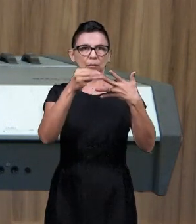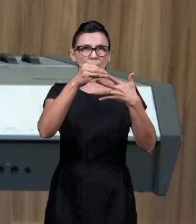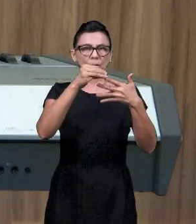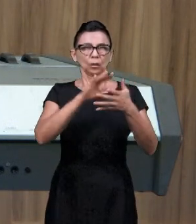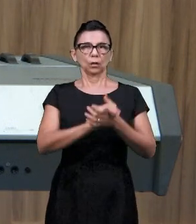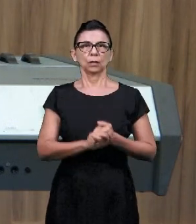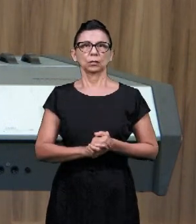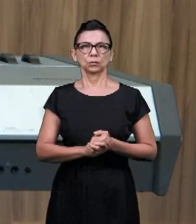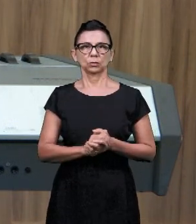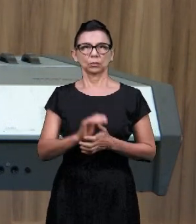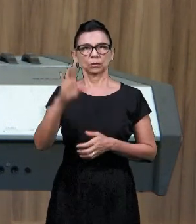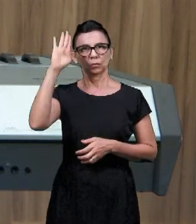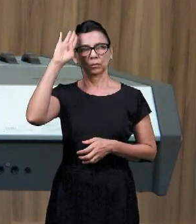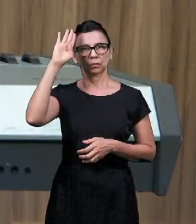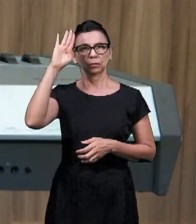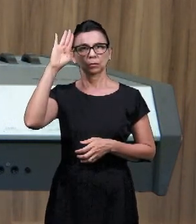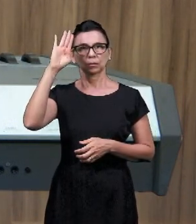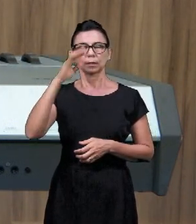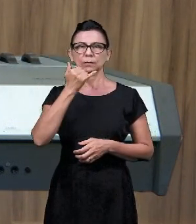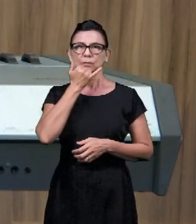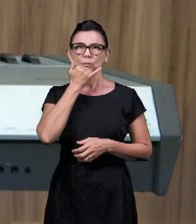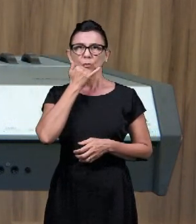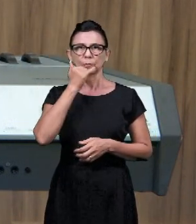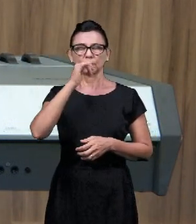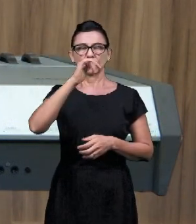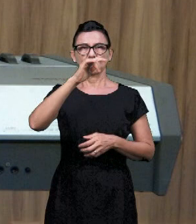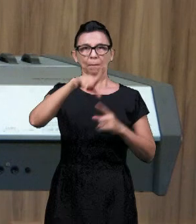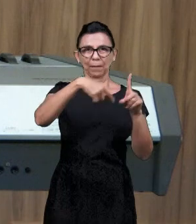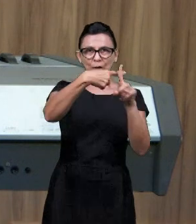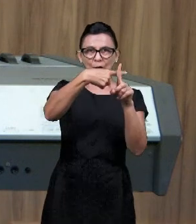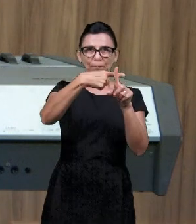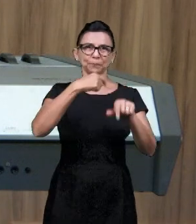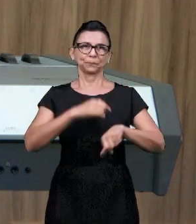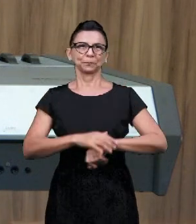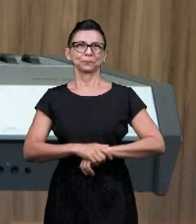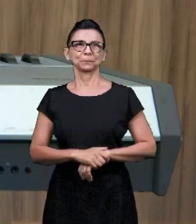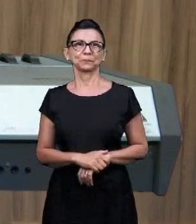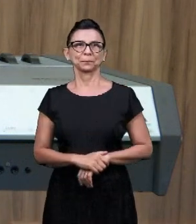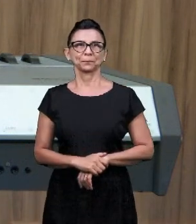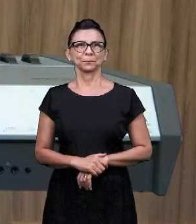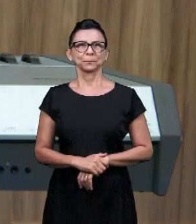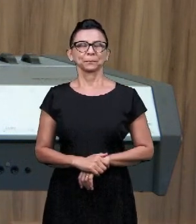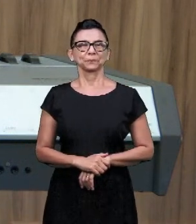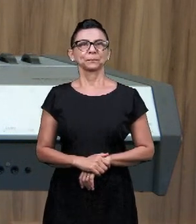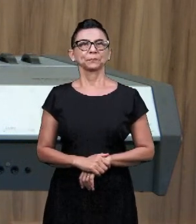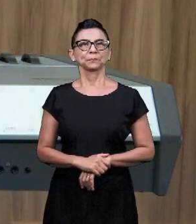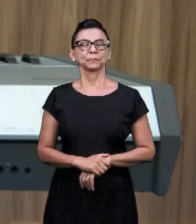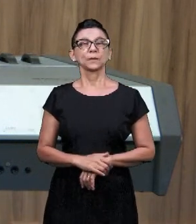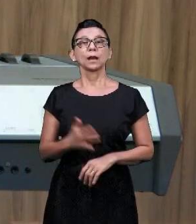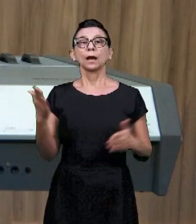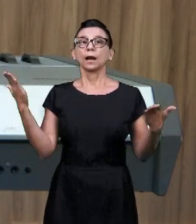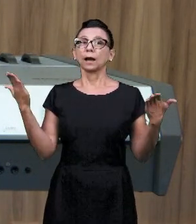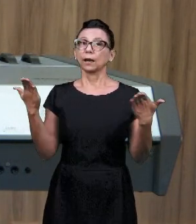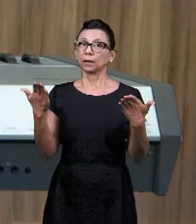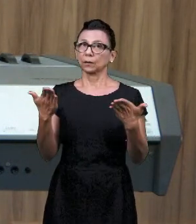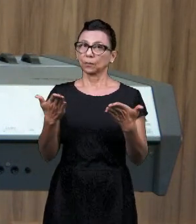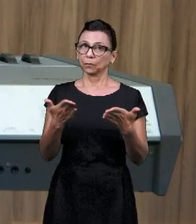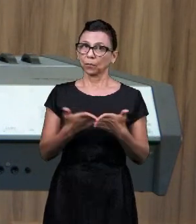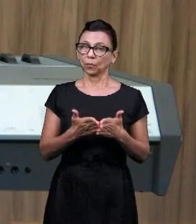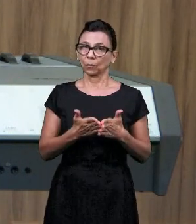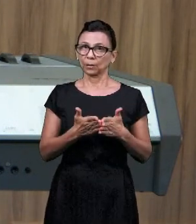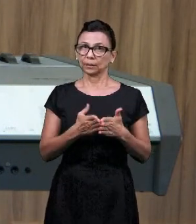nous allons voir le prochain tableau. Maintenant, nous allons jouer les mêmes accords,